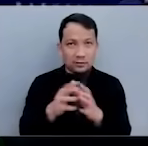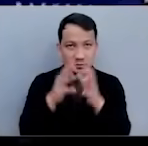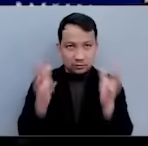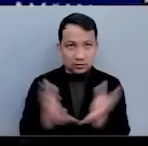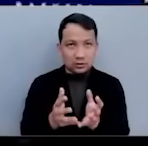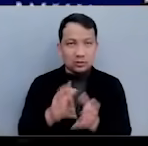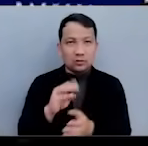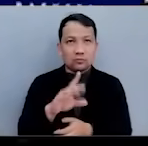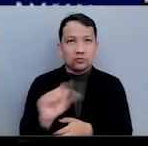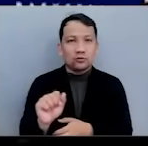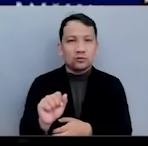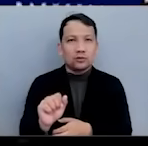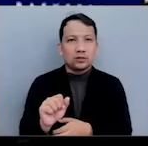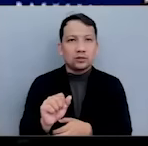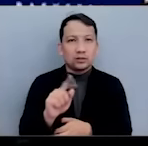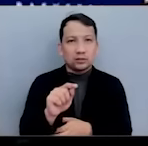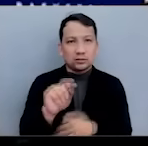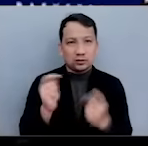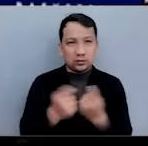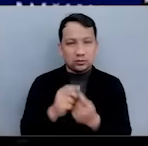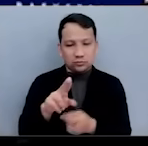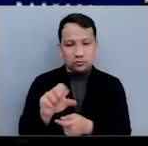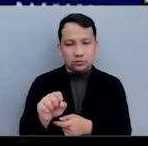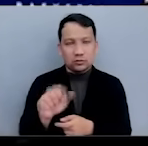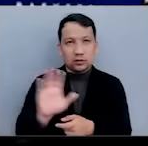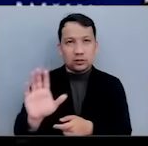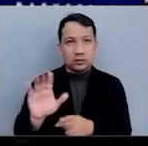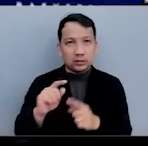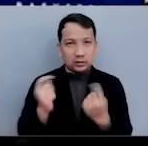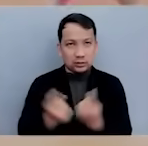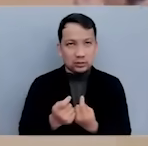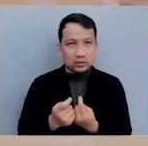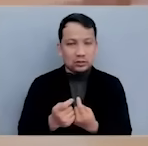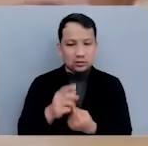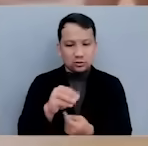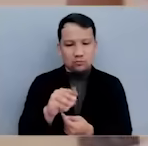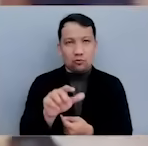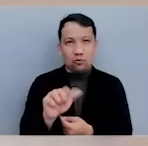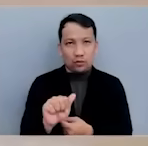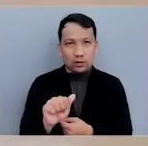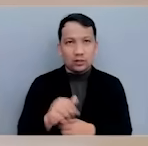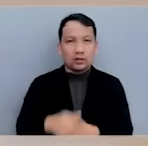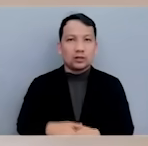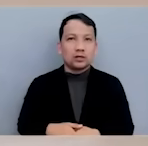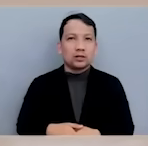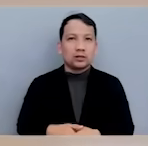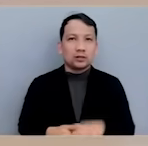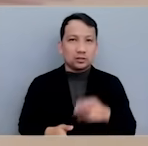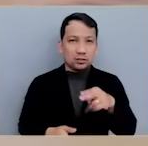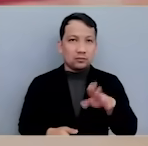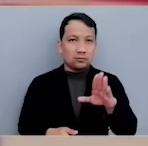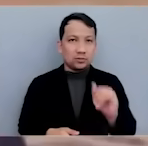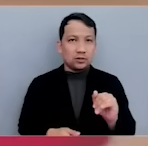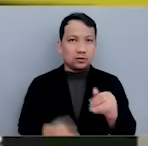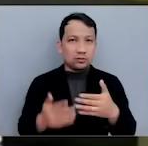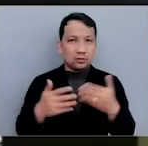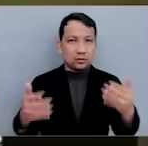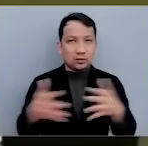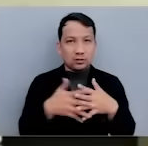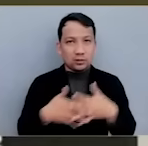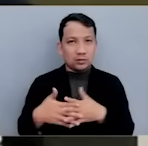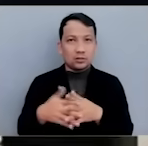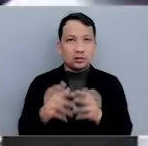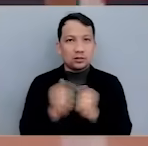Team USA na lalaruin ang kanilang group stage game sa MOA Arena. Puro NBA players ang lineup ng Amerika, kasama